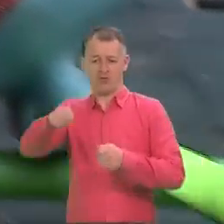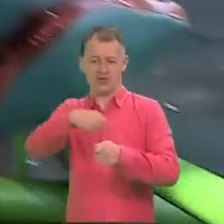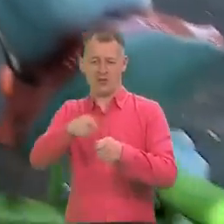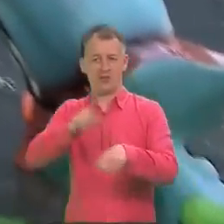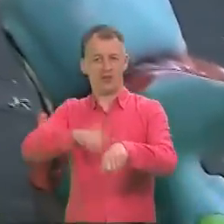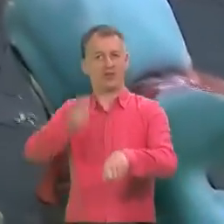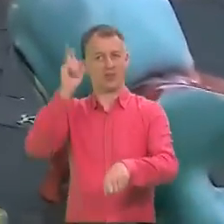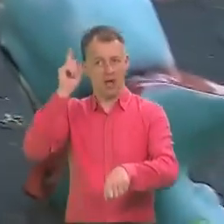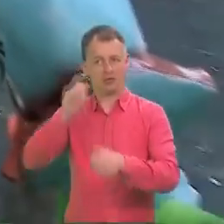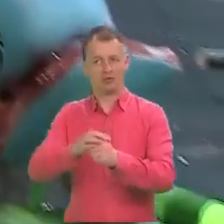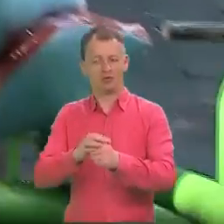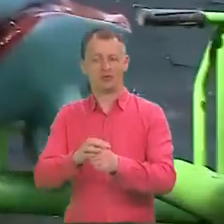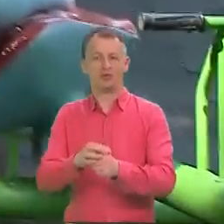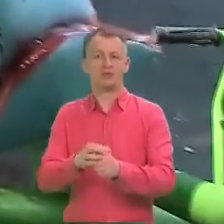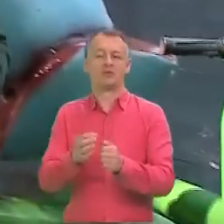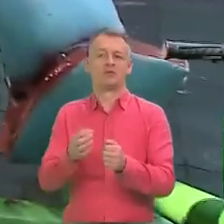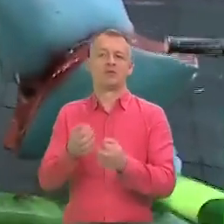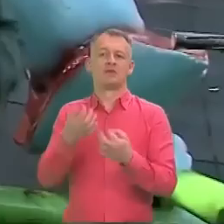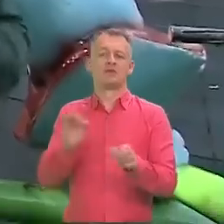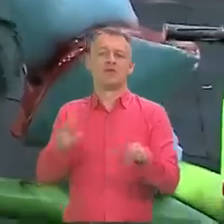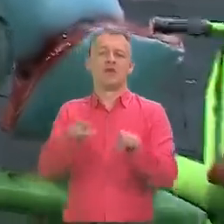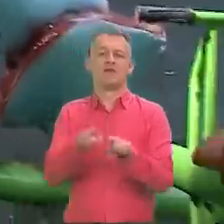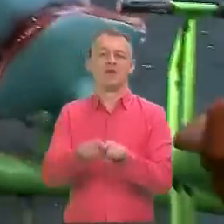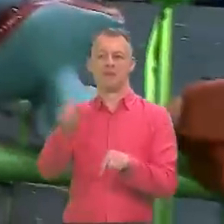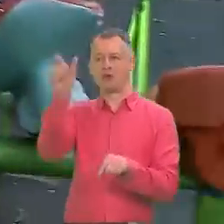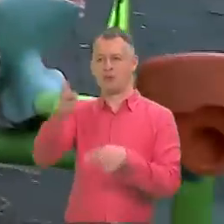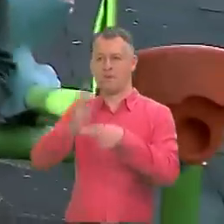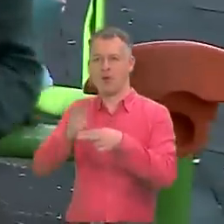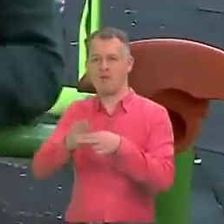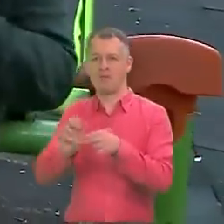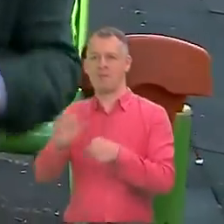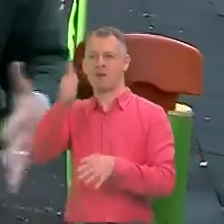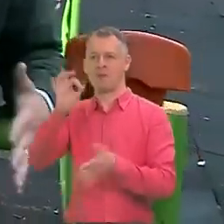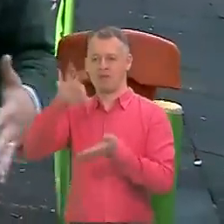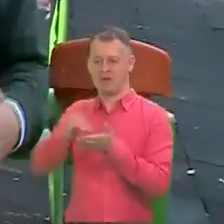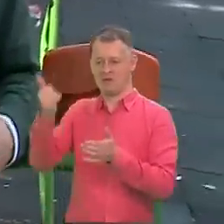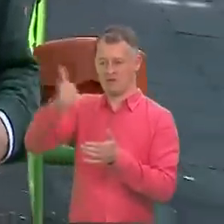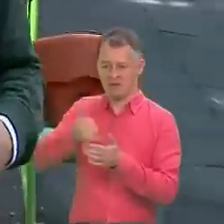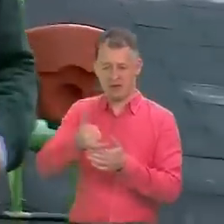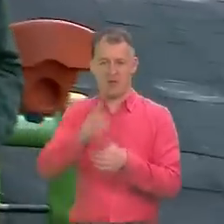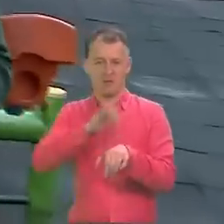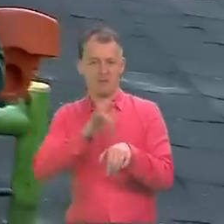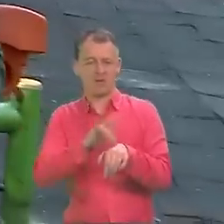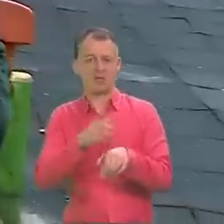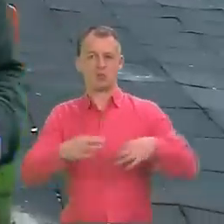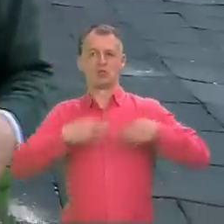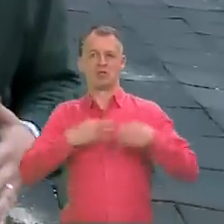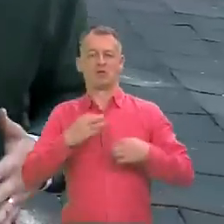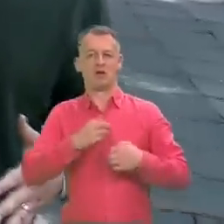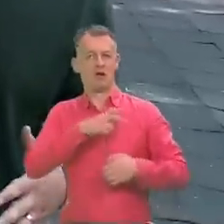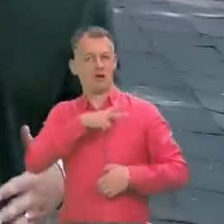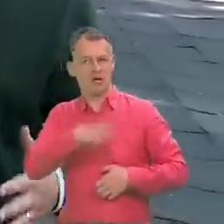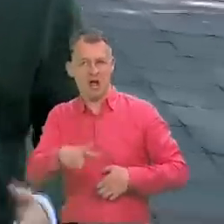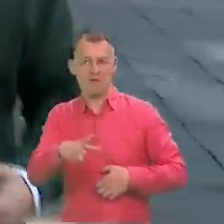la timp, să fie ca un bolnav care vine pentru prima oară la medic, într-o stare